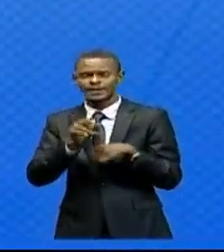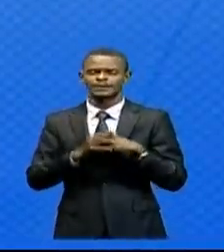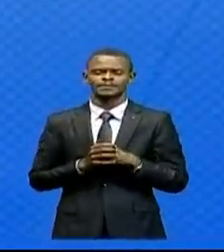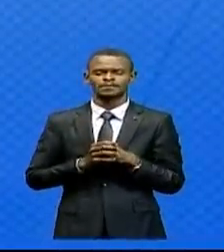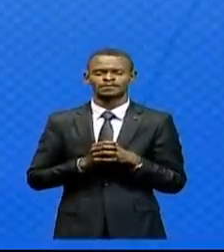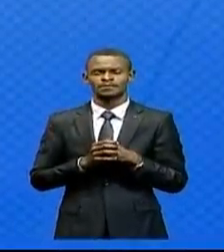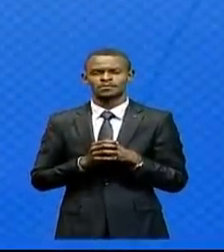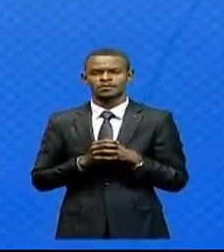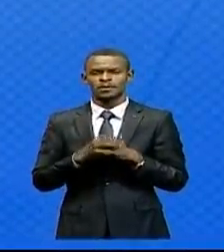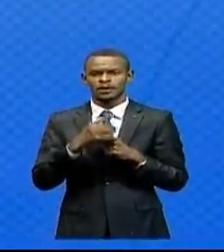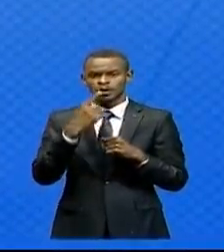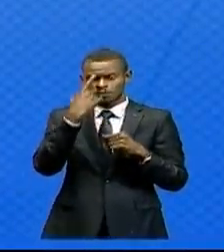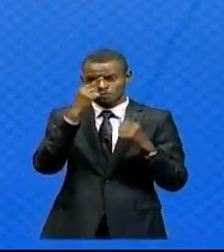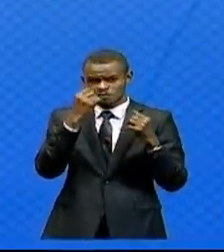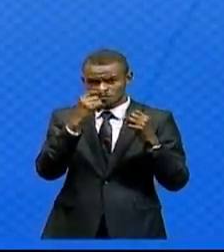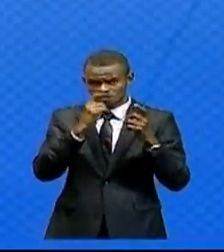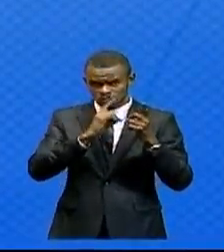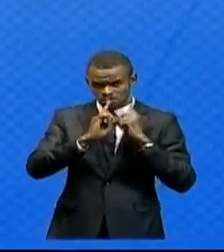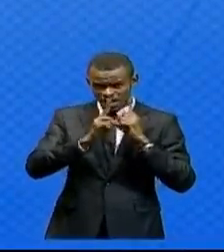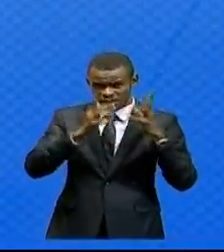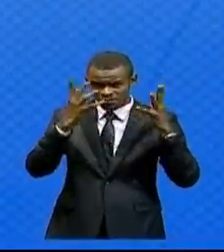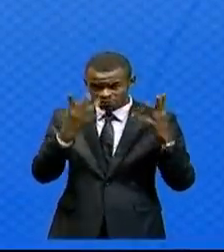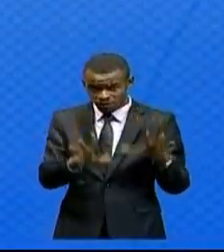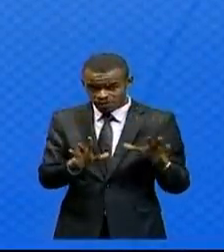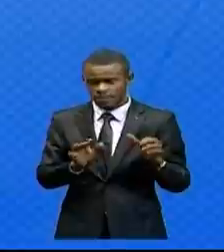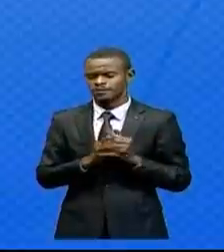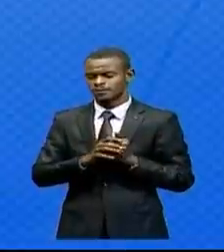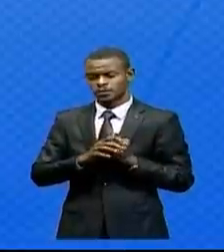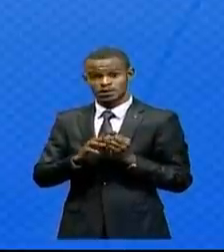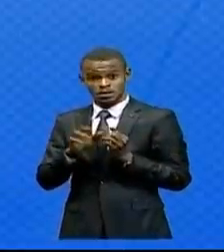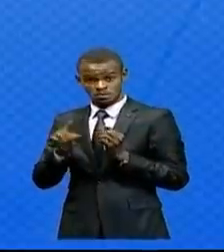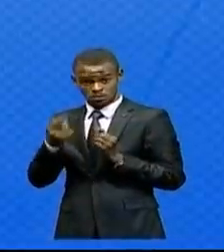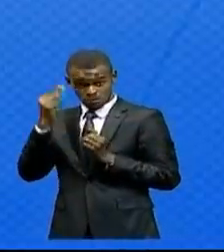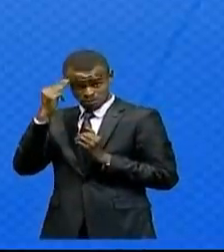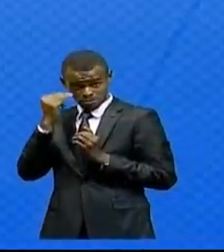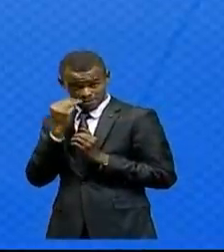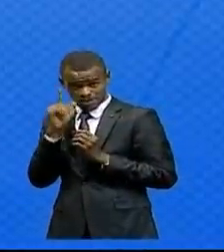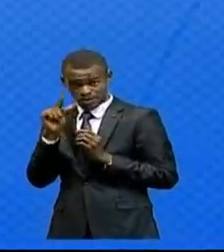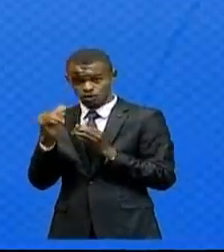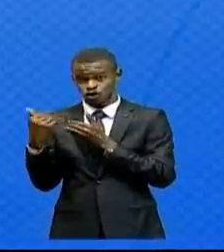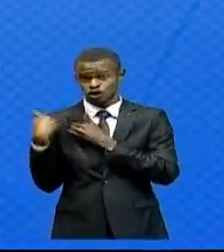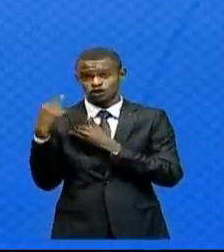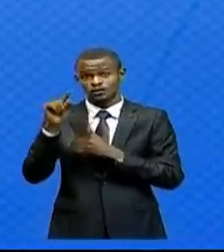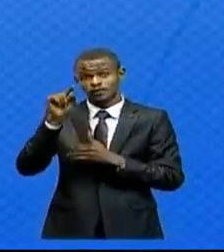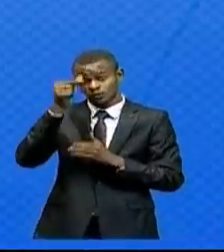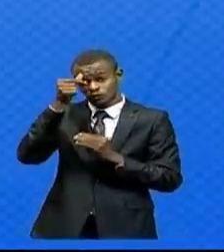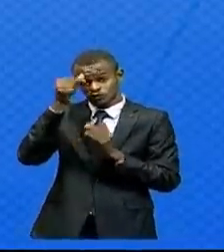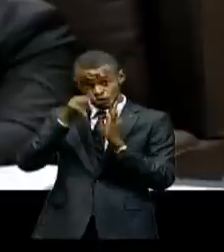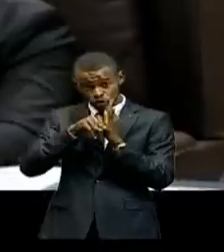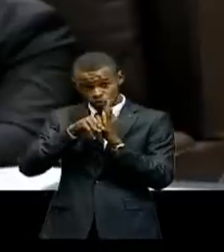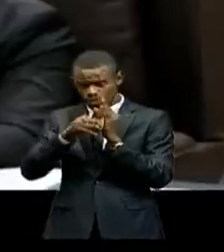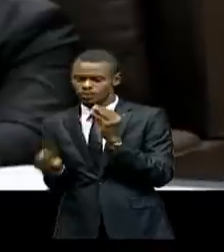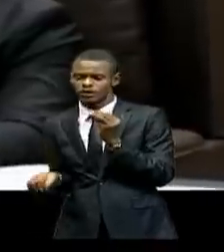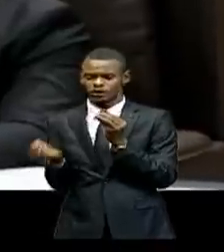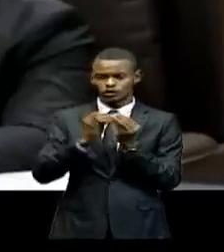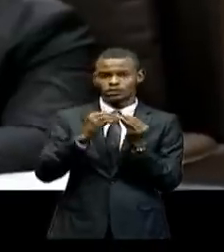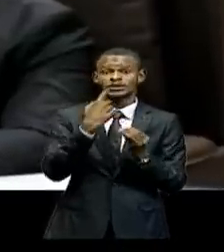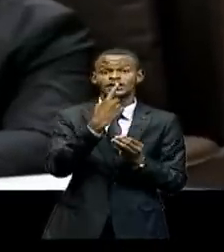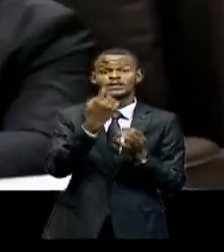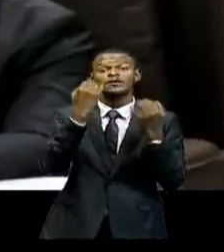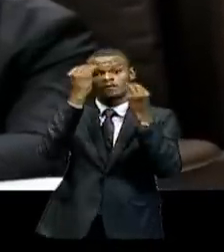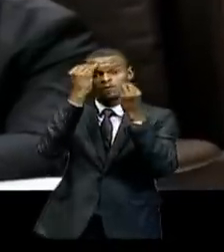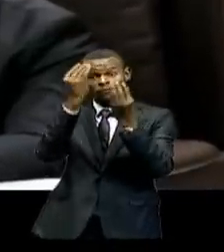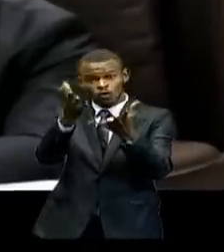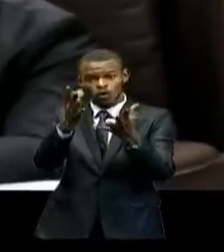communication du président de la République, le Premier ministre chef du gouvernement a informé le Conseil du lancement ce